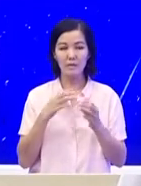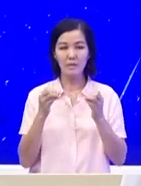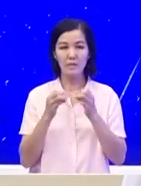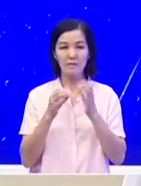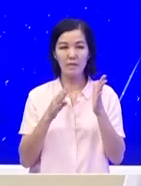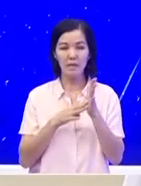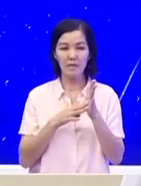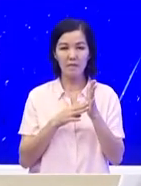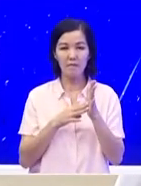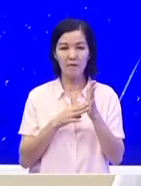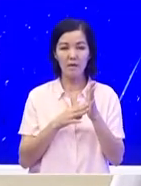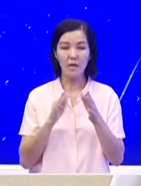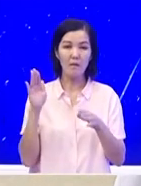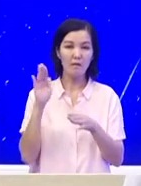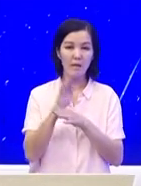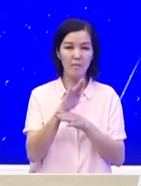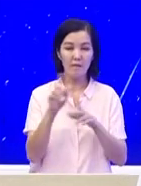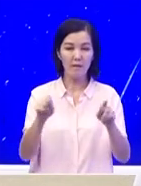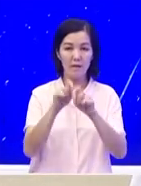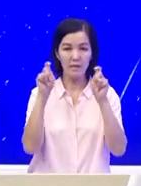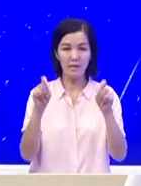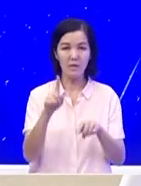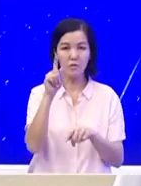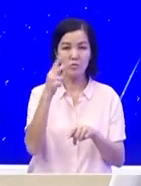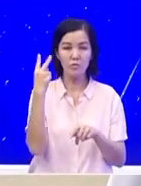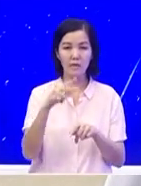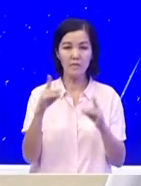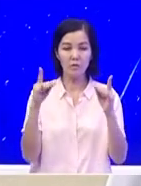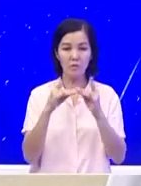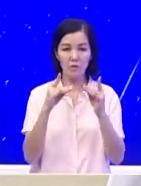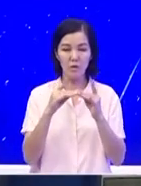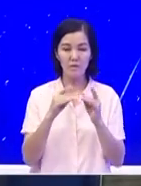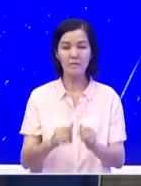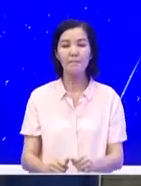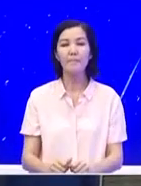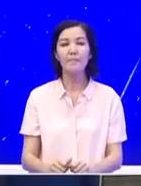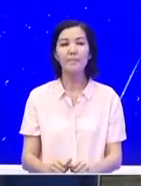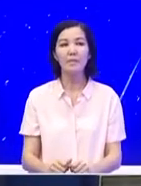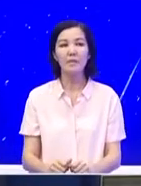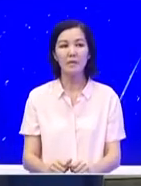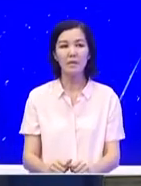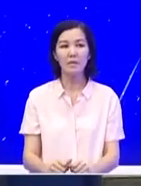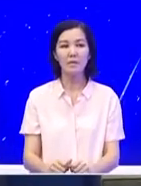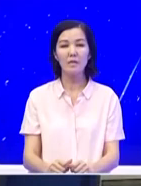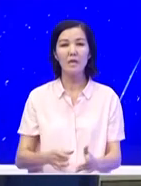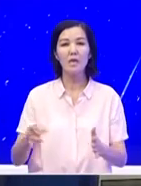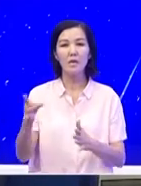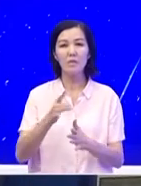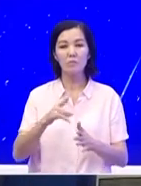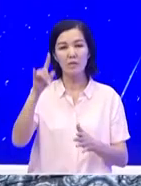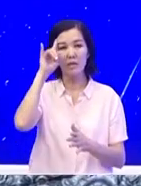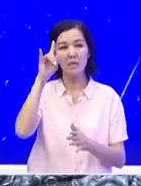с 12 числа мы еще открыли на 120 коек, провизорных коек. Не может быть так, чтобы в Республике Казахстан